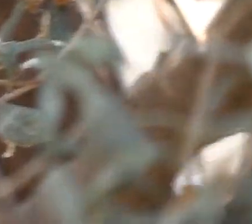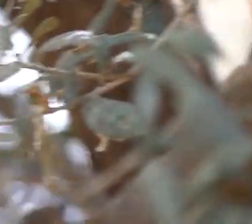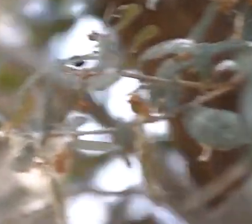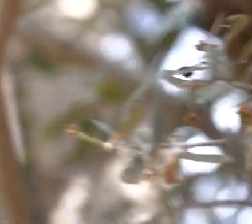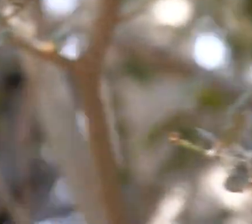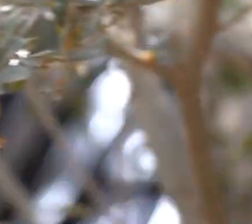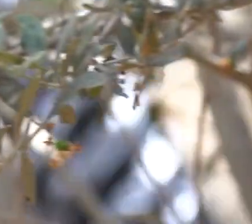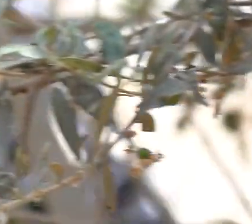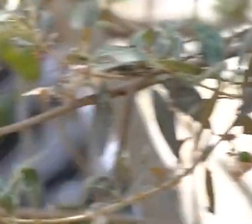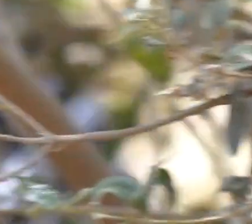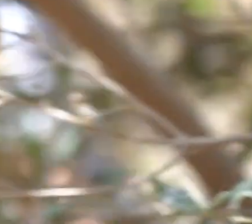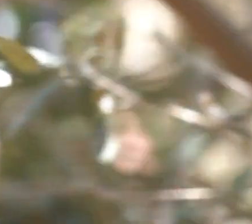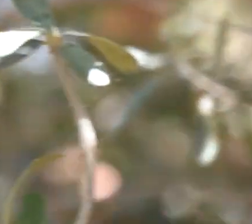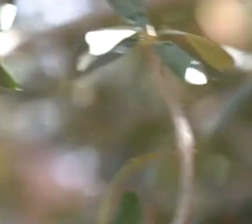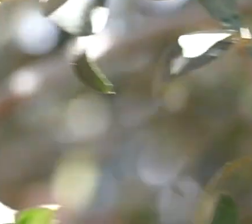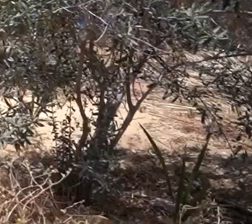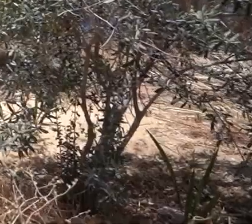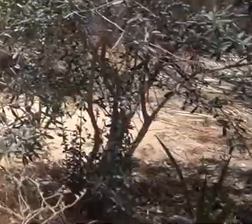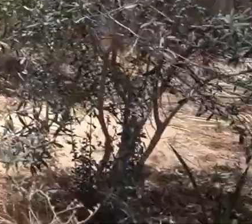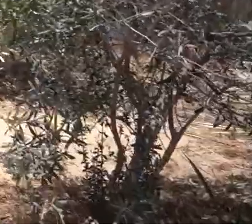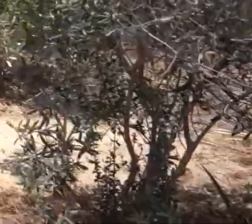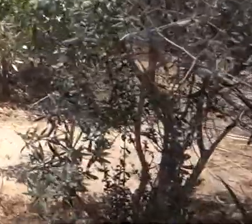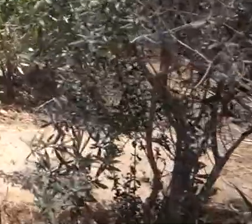يلا لقيت بغلبك.